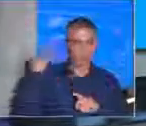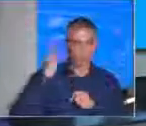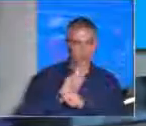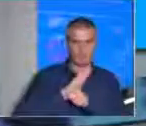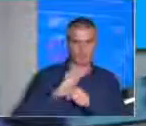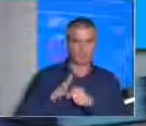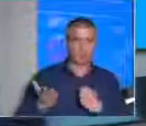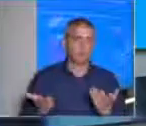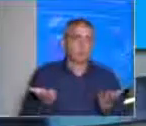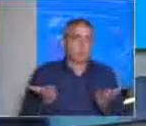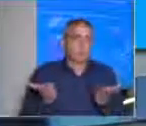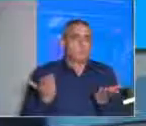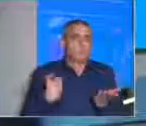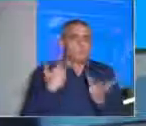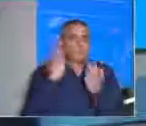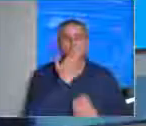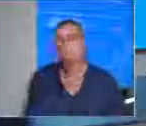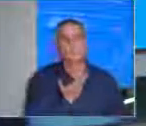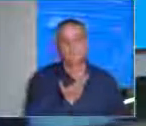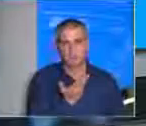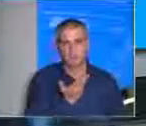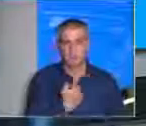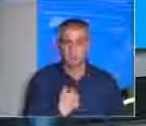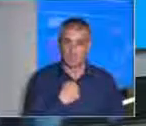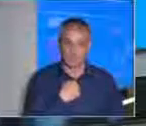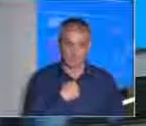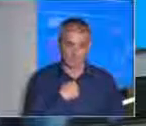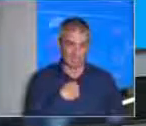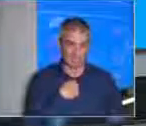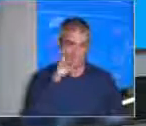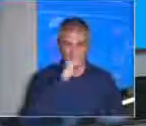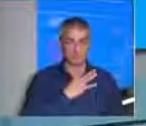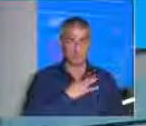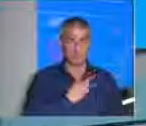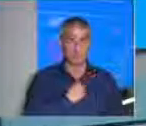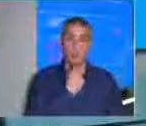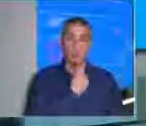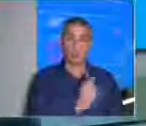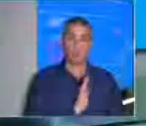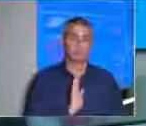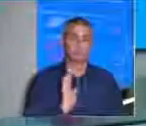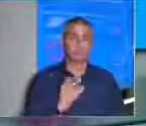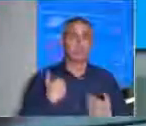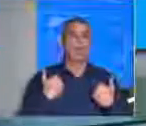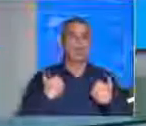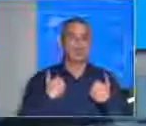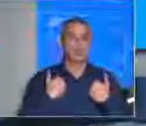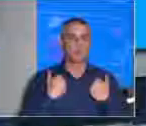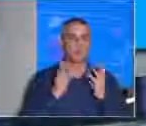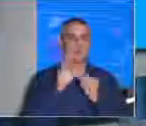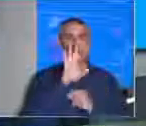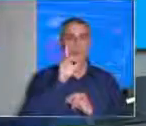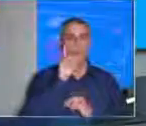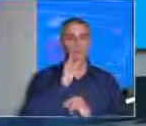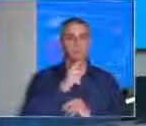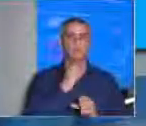השואה, מה אנחנו מצפים מהם? אני בכלל, התפיסה שלי אומרת, אנחנו עם אירופה